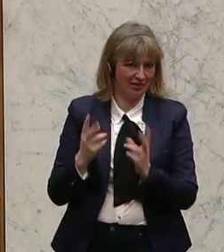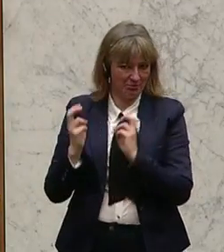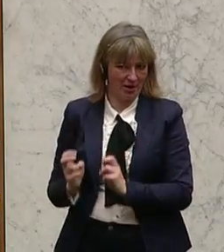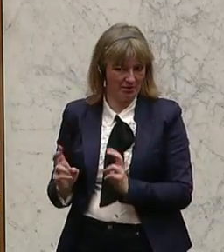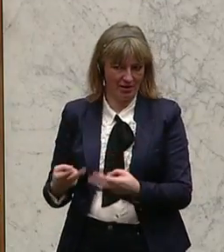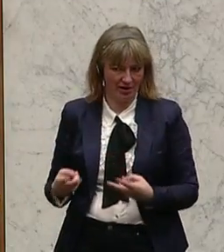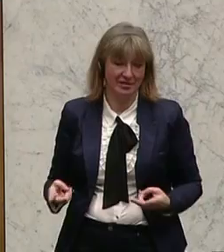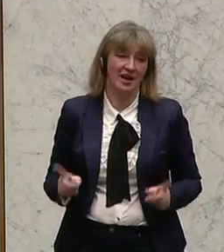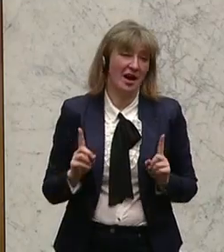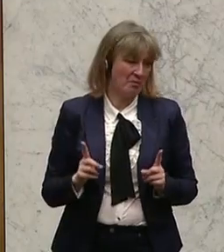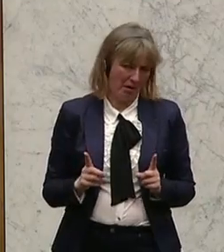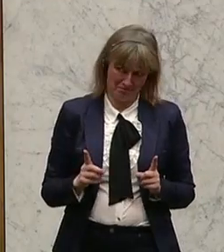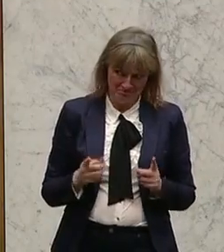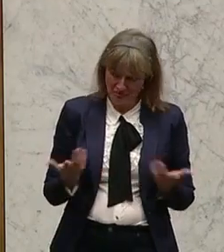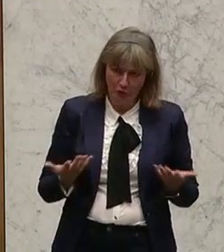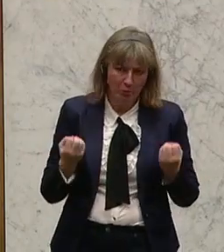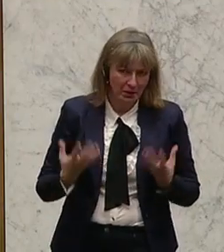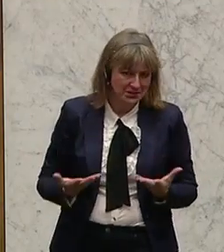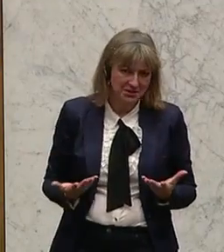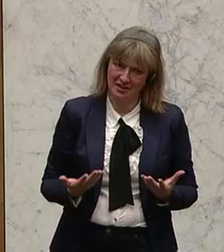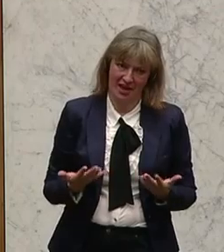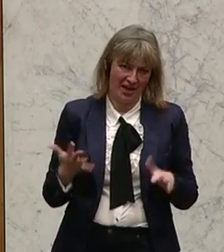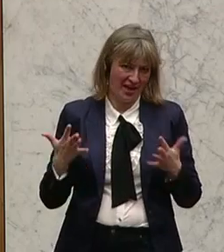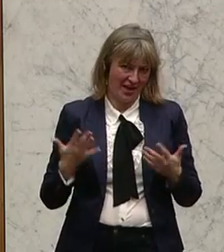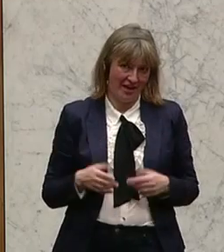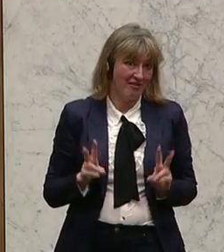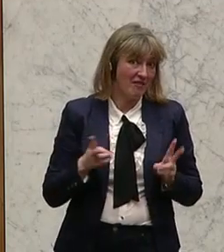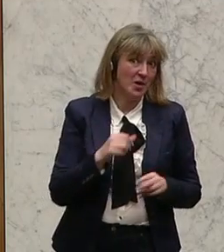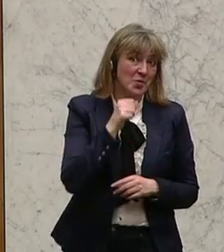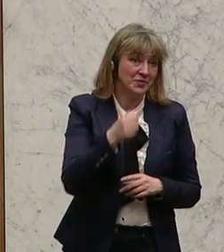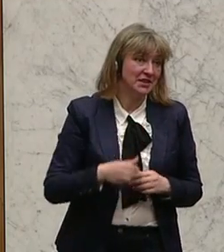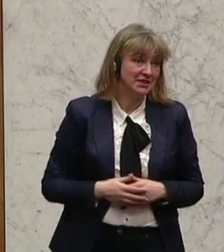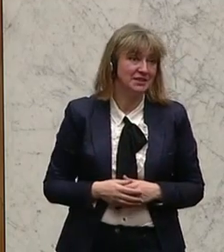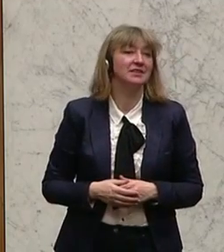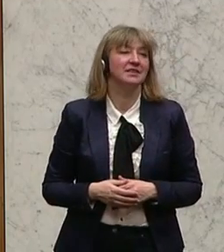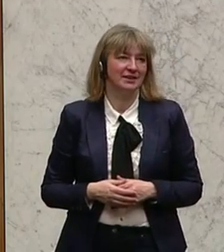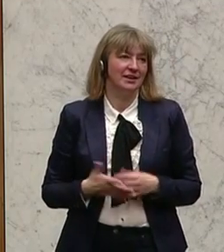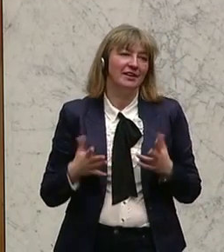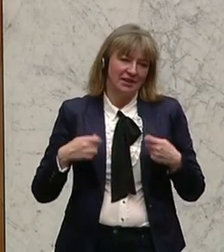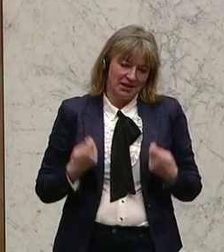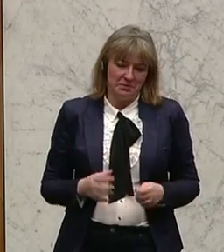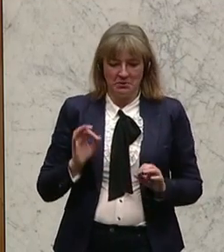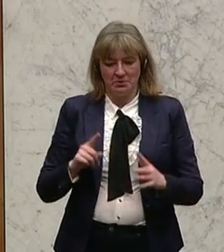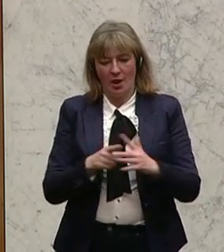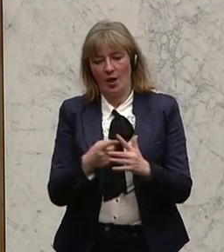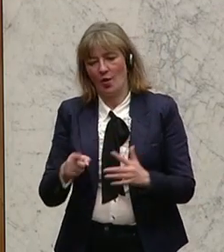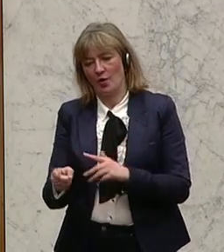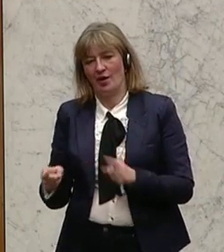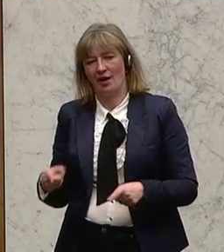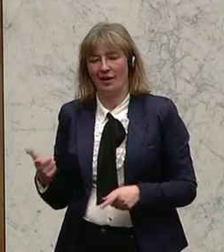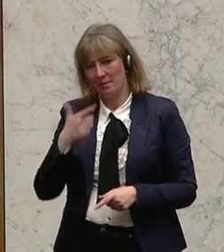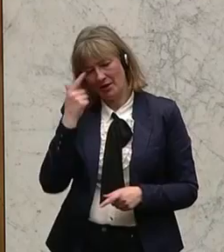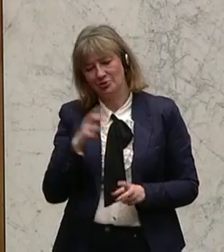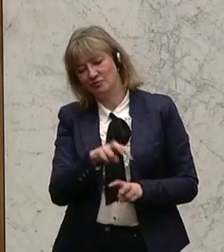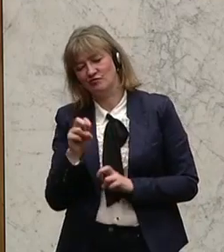können. Aber das passiert nicht. Und das passiert deshalb nicht, weil es gewisse Schlupflöcher gibt, die von gewissen Menschen